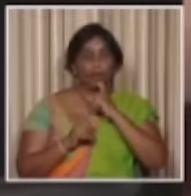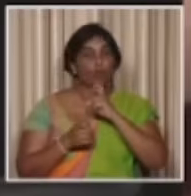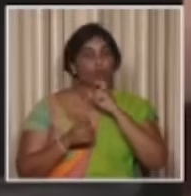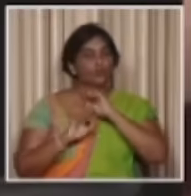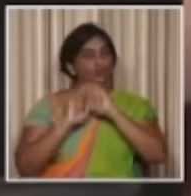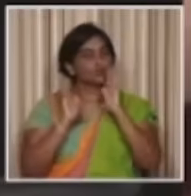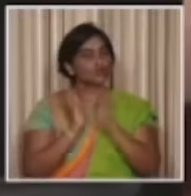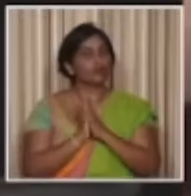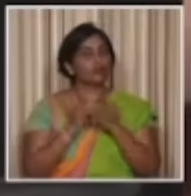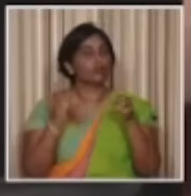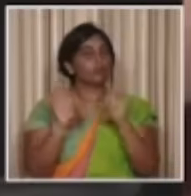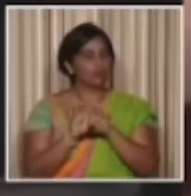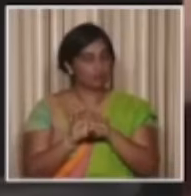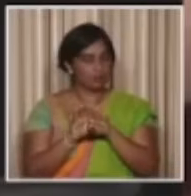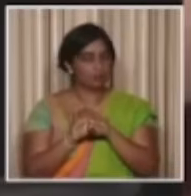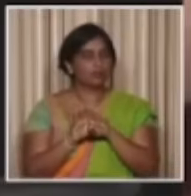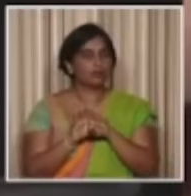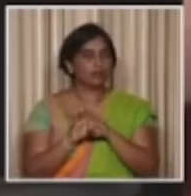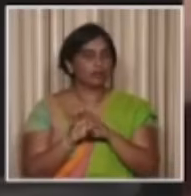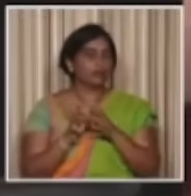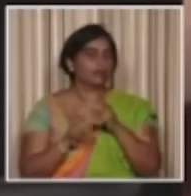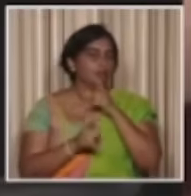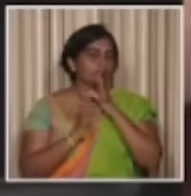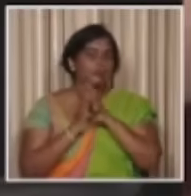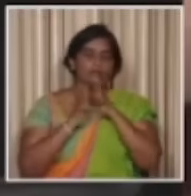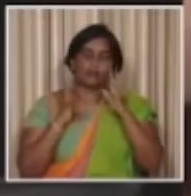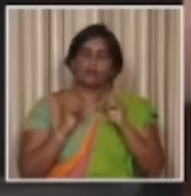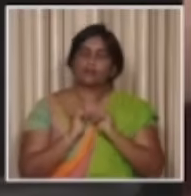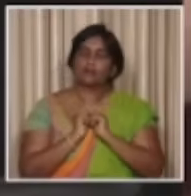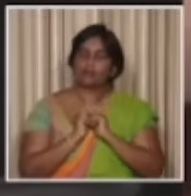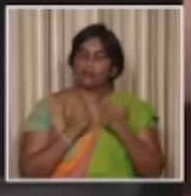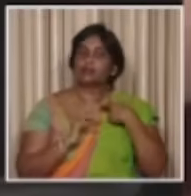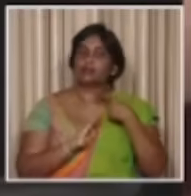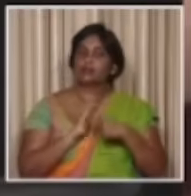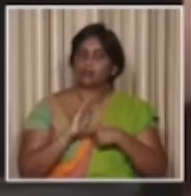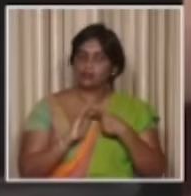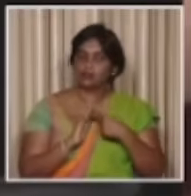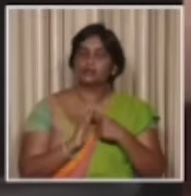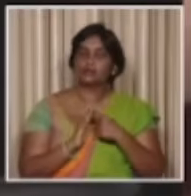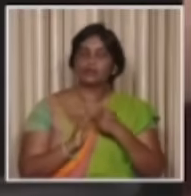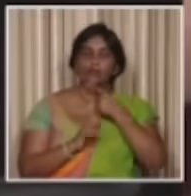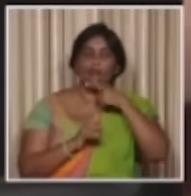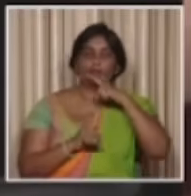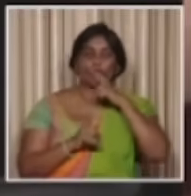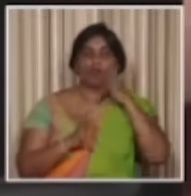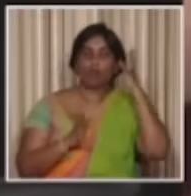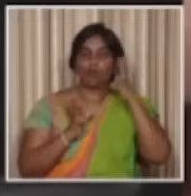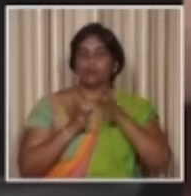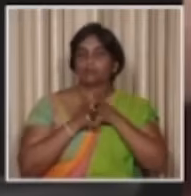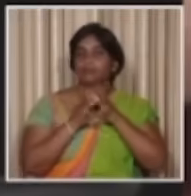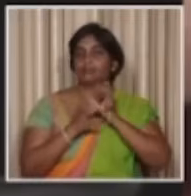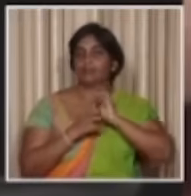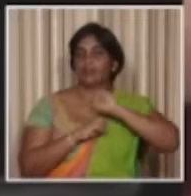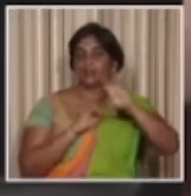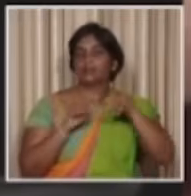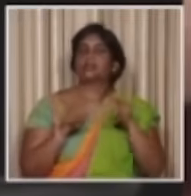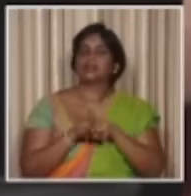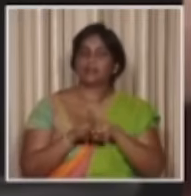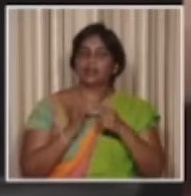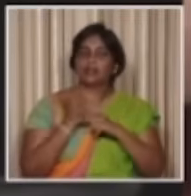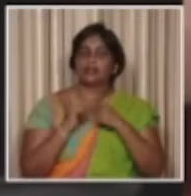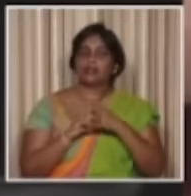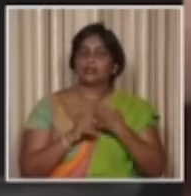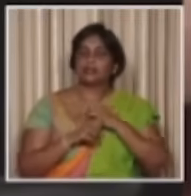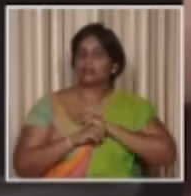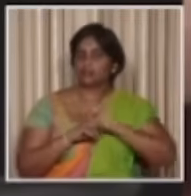උසාවි ටික වහලා තියාගෙන කොච්චර කතා කරත් වැඩක් නැහැ මේ රටේ අර මහමූදට පොල්ලෙලි දානවා වගේ තමයි රටේ ජනතාව වගේ බදු මුදල්